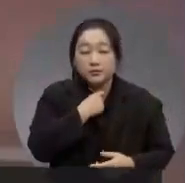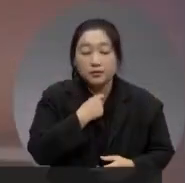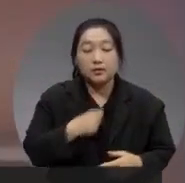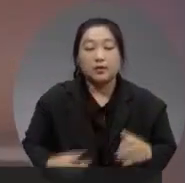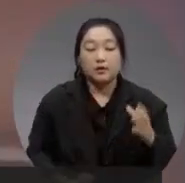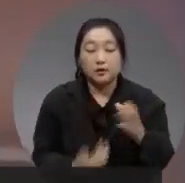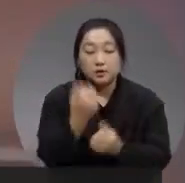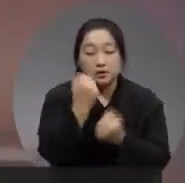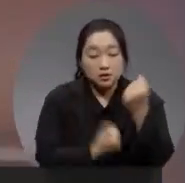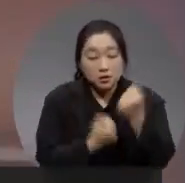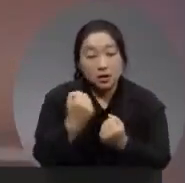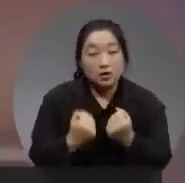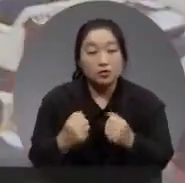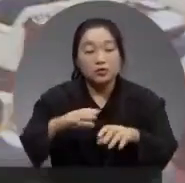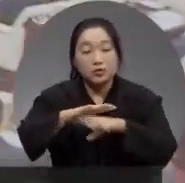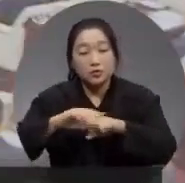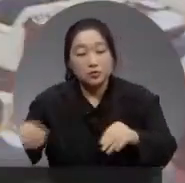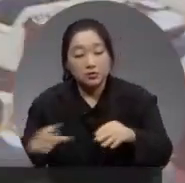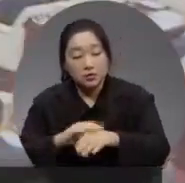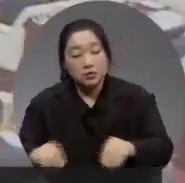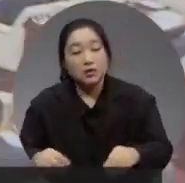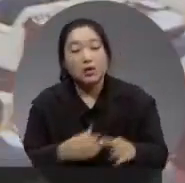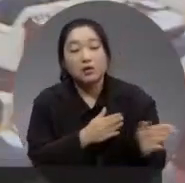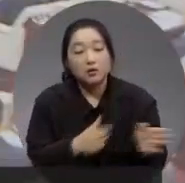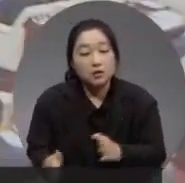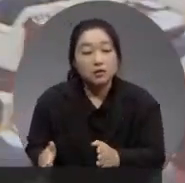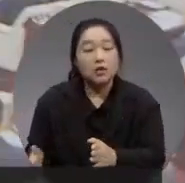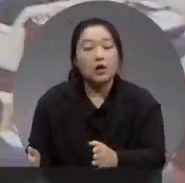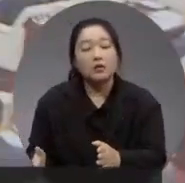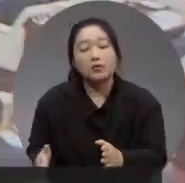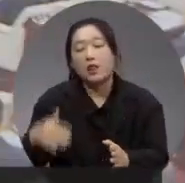마련까지 갈길이 멀어보입니다 김대웅